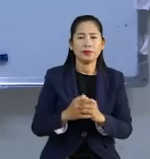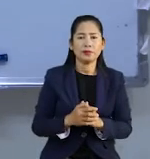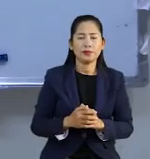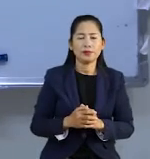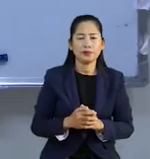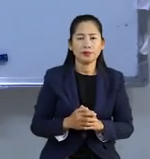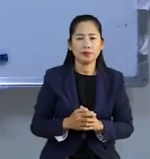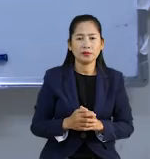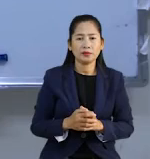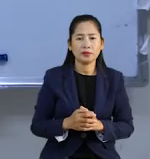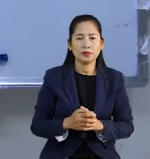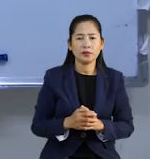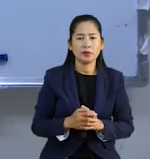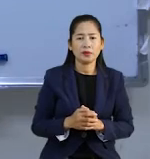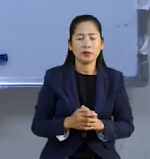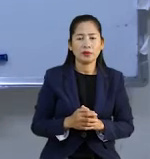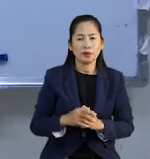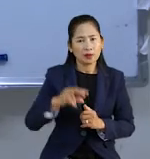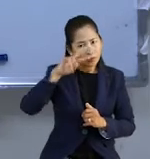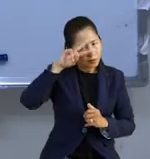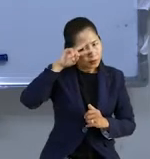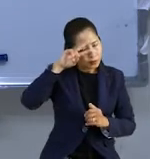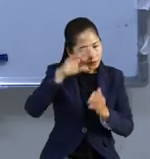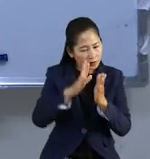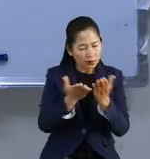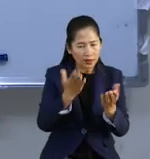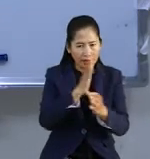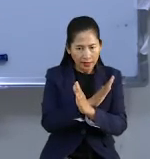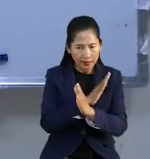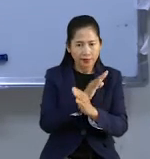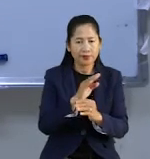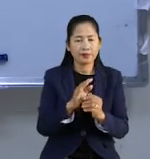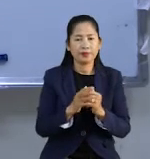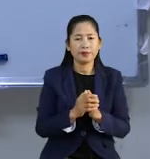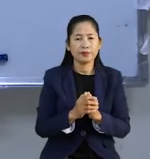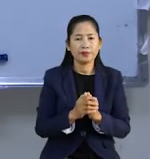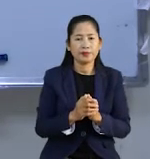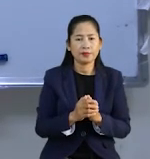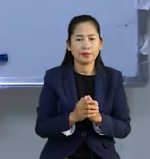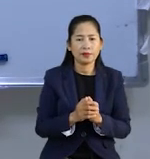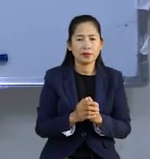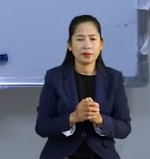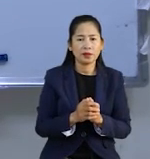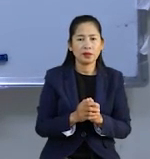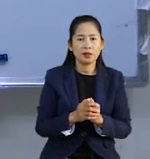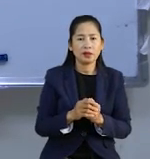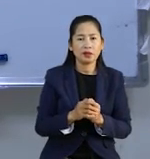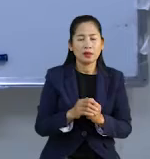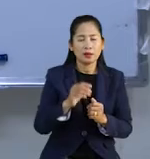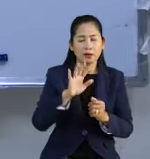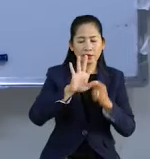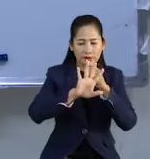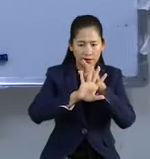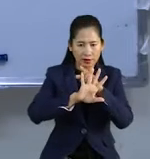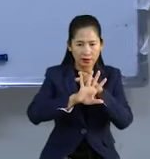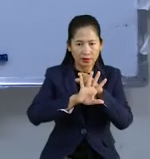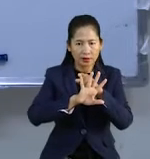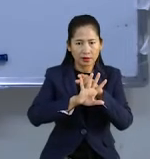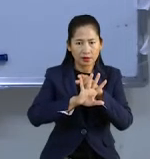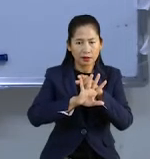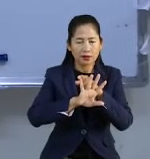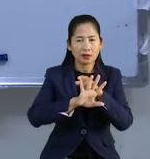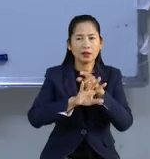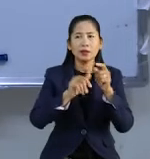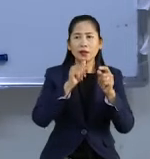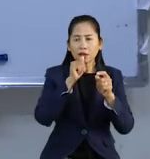គ្រូបាទកូនកុំលួចមើលសៀវភៅលោកគ្រូឈរនៅទីនេះលោកគ្រូបាំងខ្លះបាទតោះសញ្ញាផាត់លើគឺជា